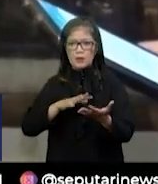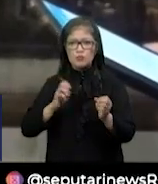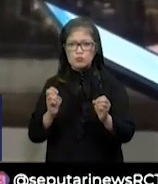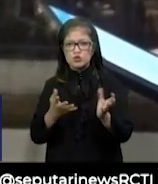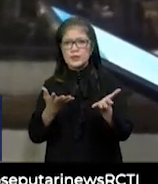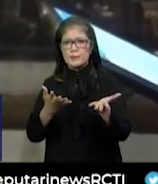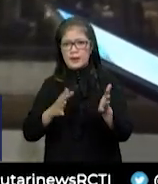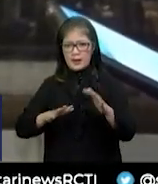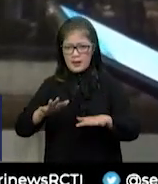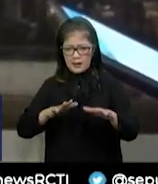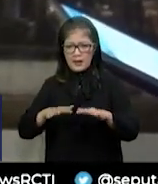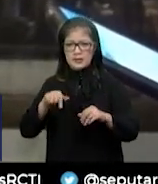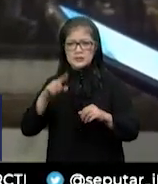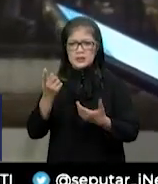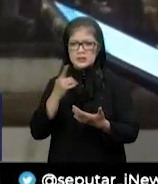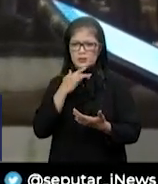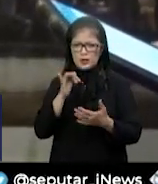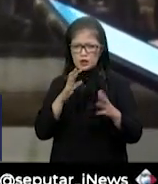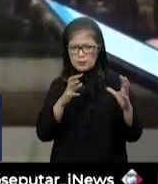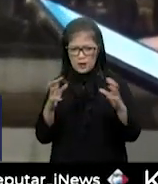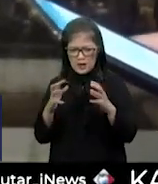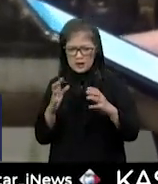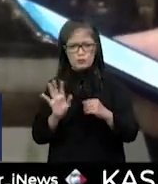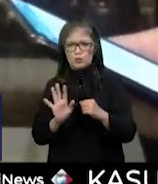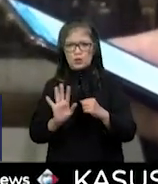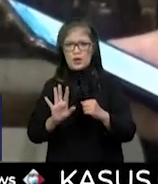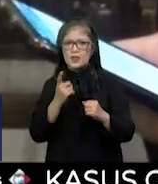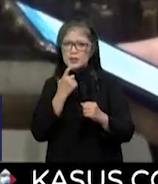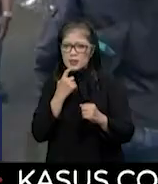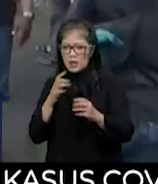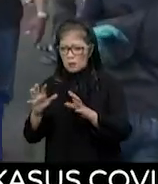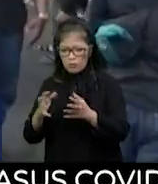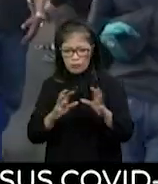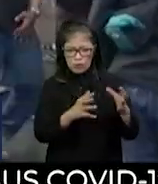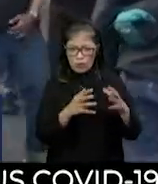musibah, ya, bukan antar perkelahian antar boboto lain, kan tidak ada, ya.